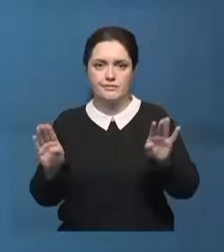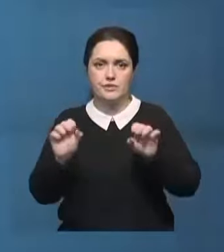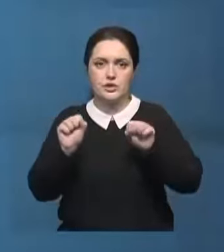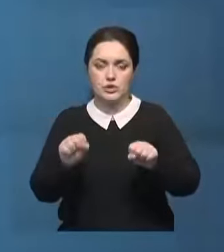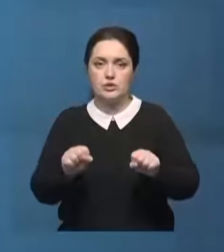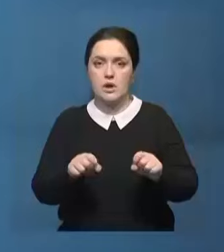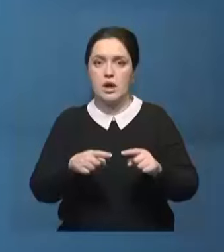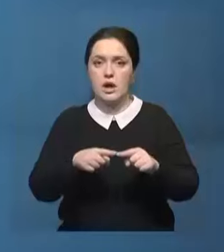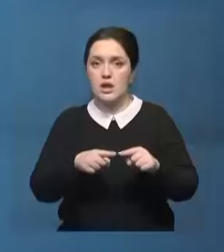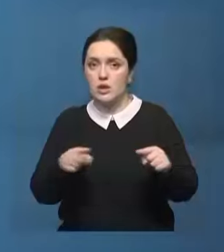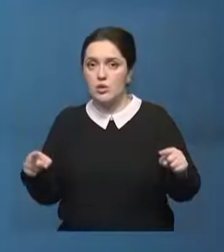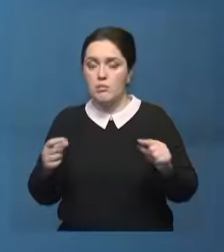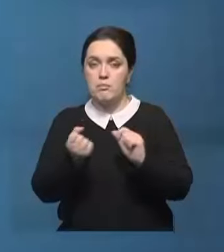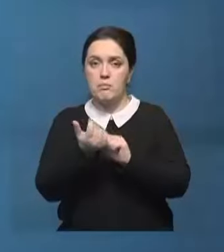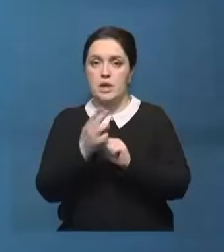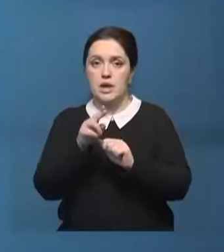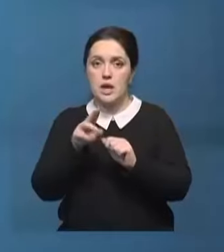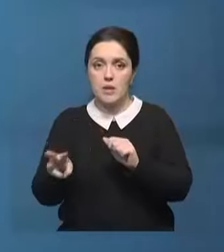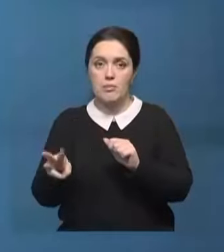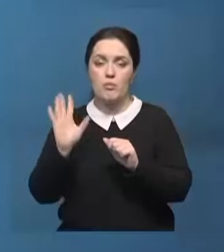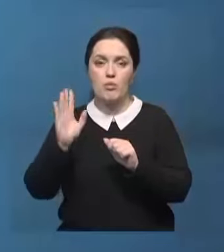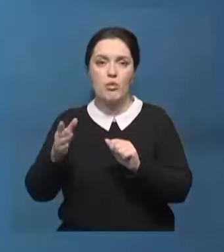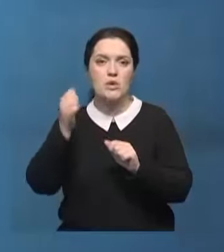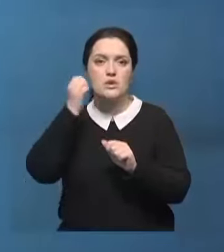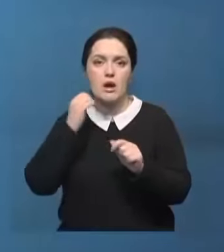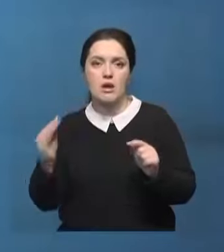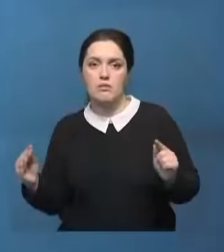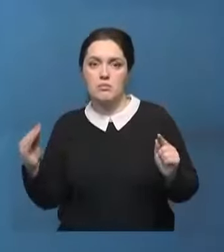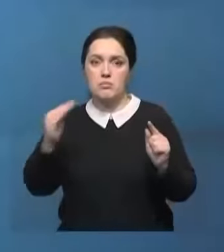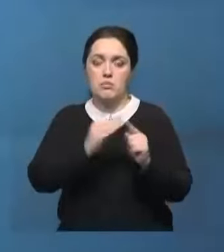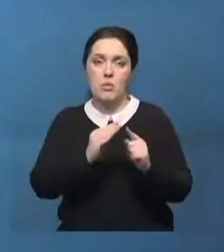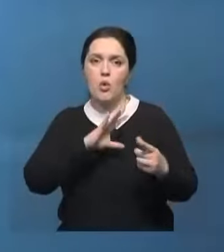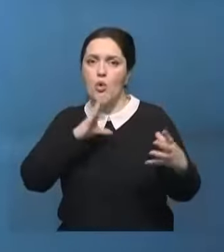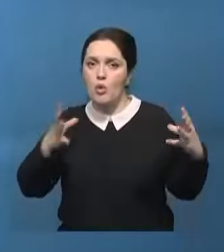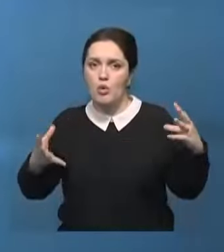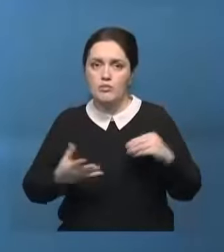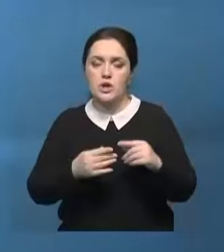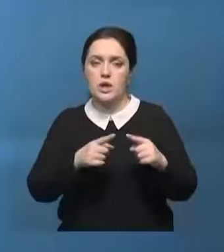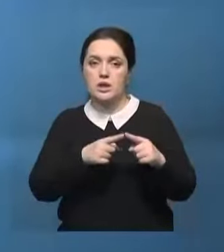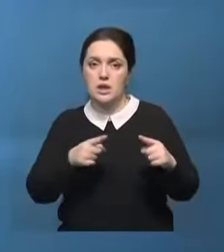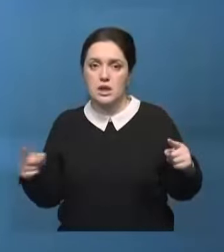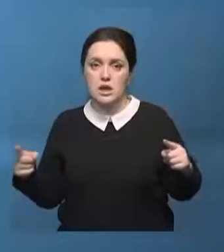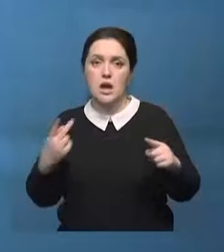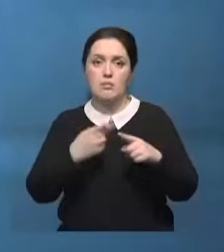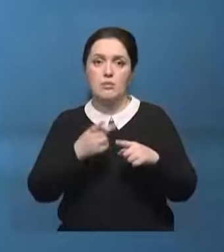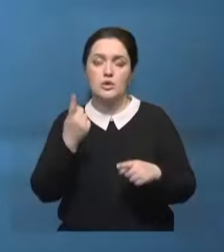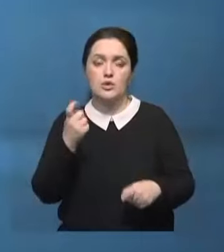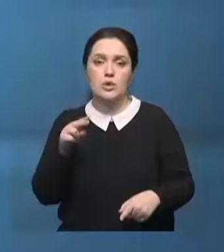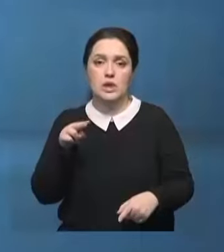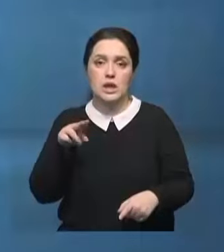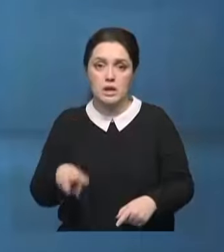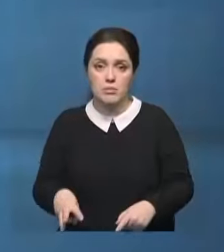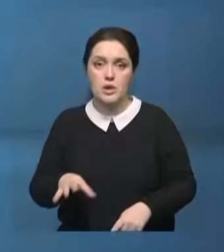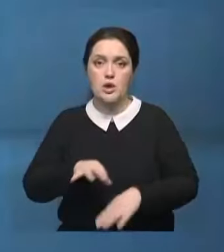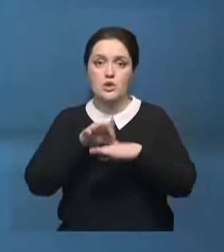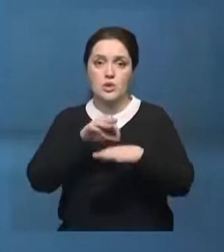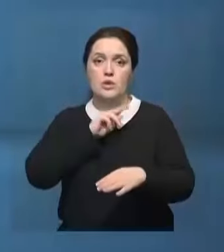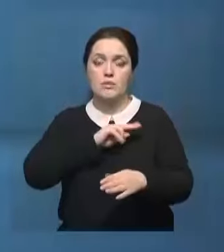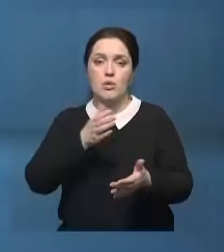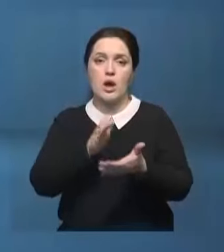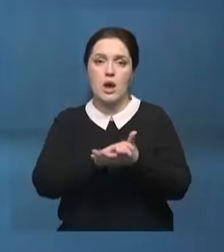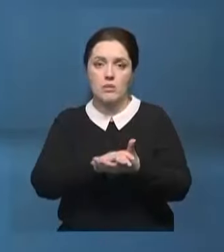15 километров. Она станет продолжением старой. Таким образом, общая длина гидротехнического сооружения составит 100 километров.